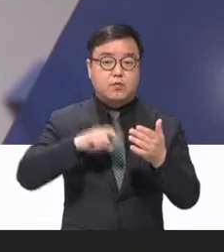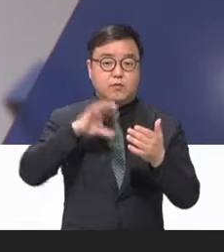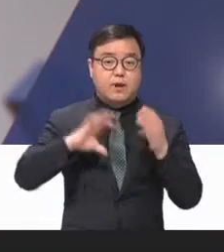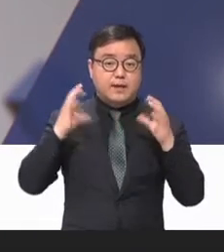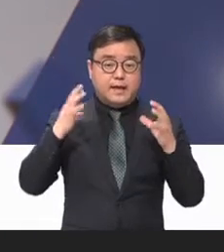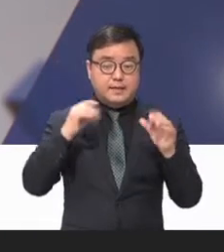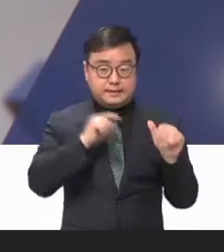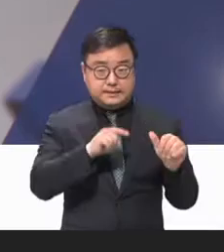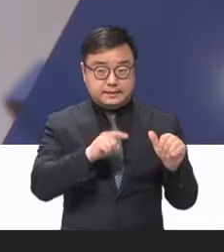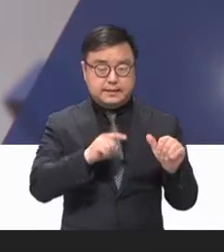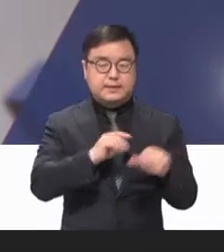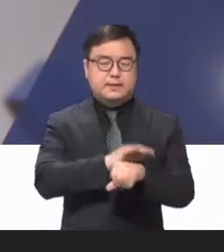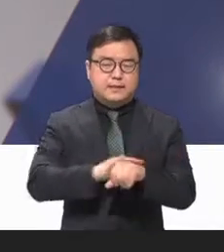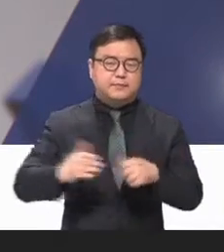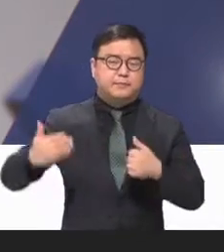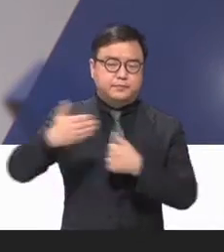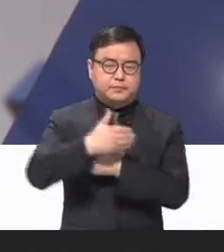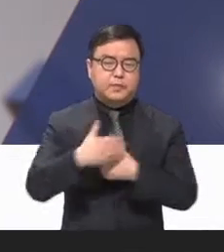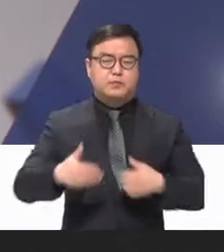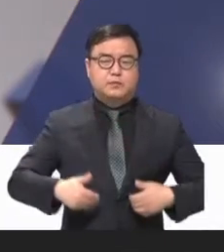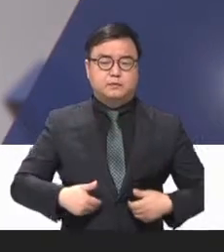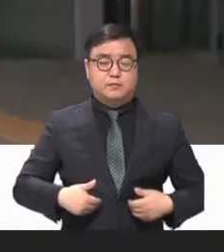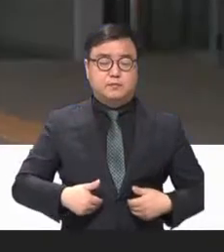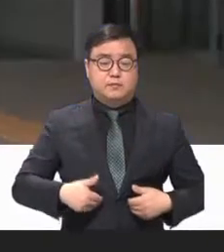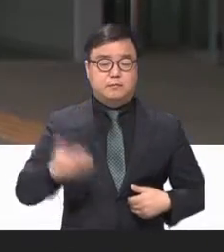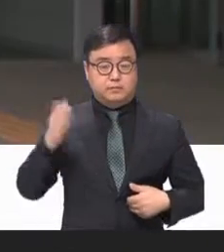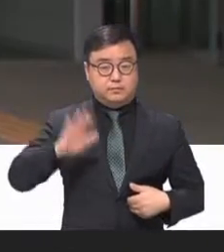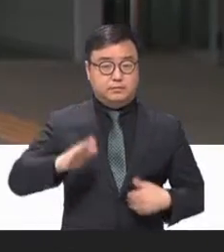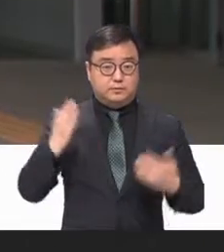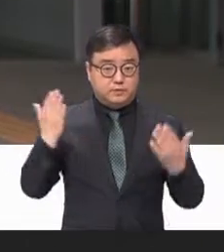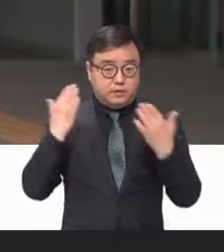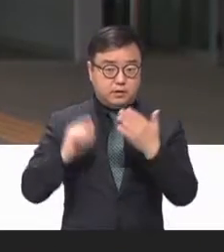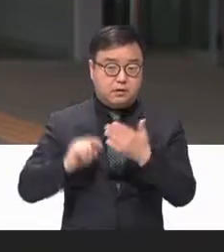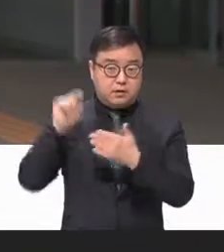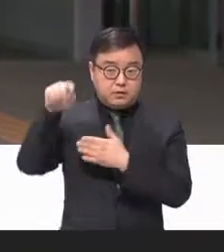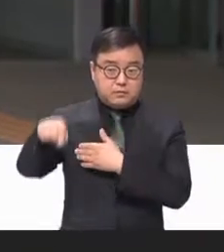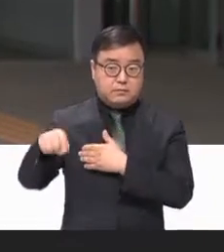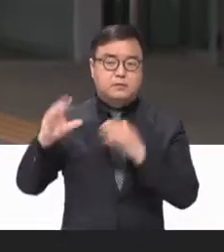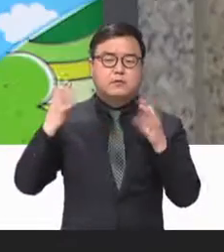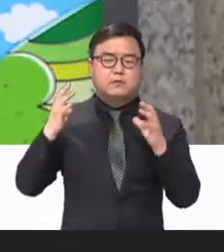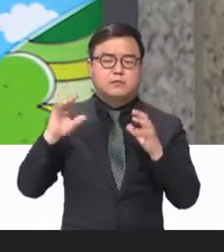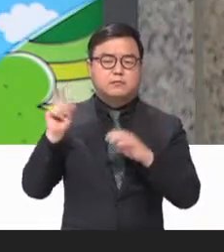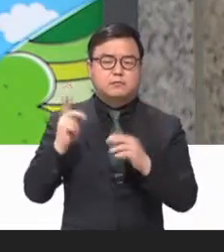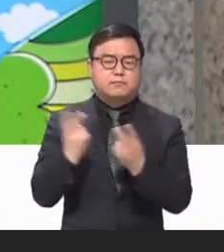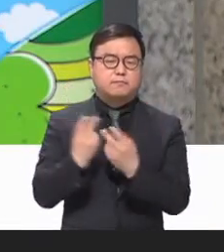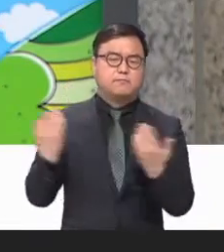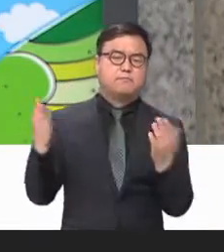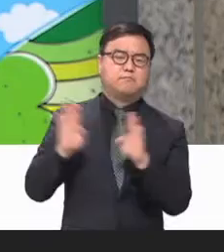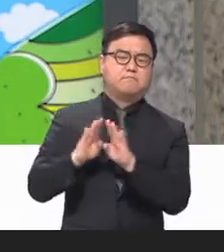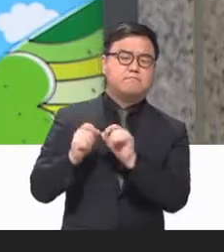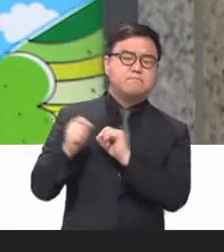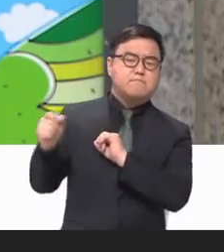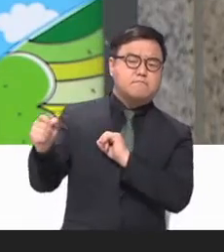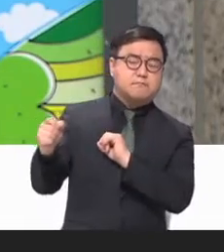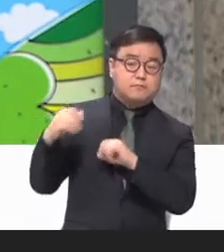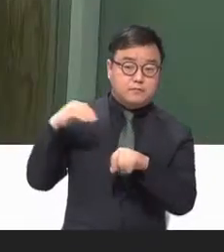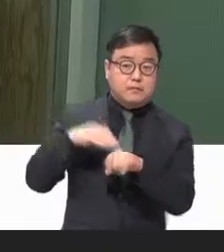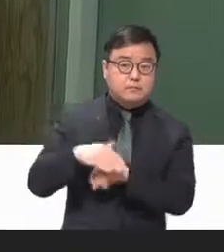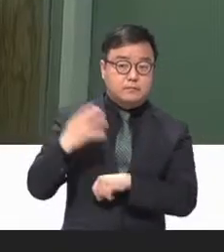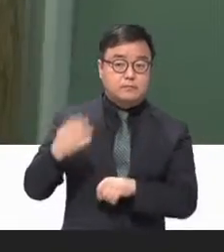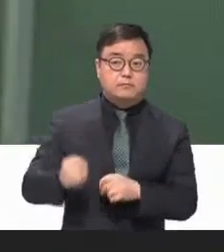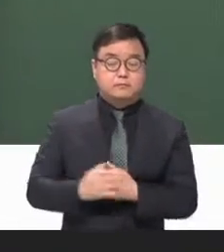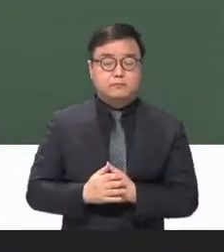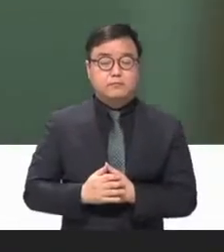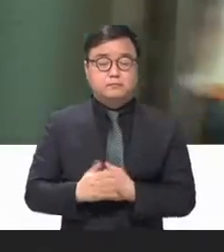든든한 울타리가 돼주는 게 사실이지만 네. 학교 밖에 있는 이들에게는 매우 폐쇄적이고 멀게만 느껴지는 것도 사실이거든요. 네,